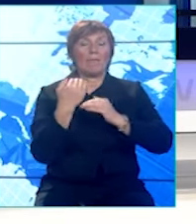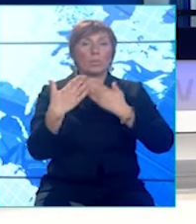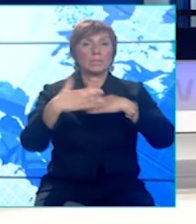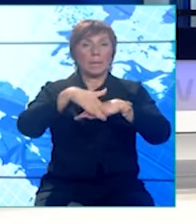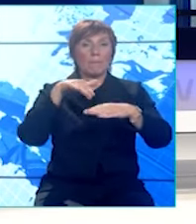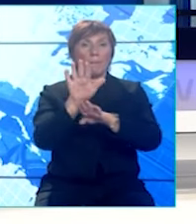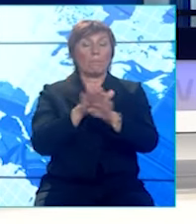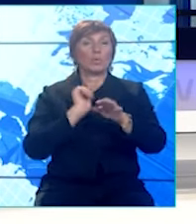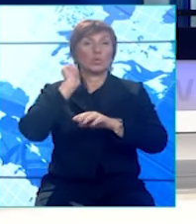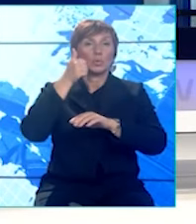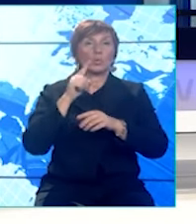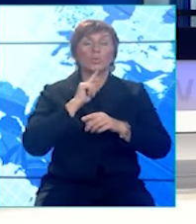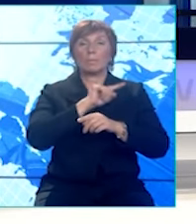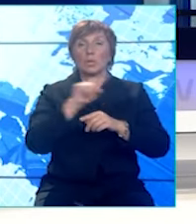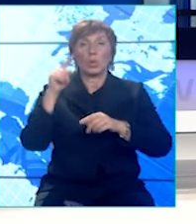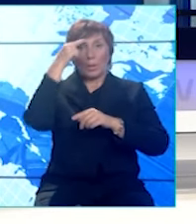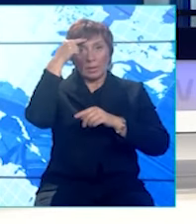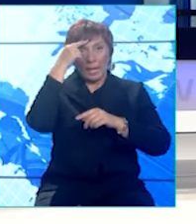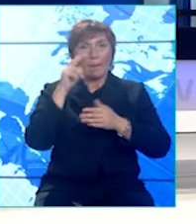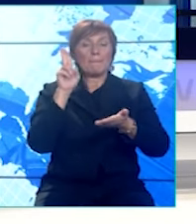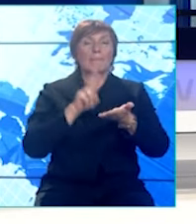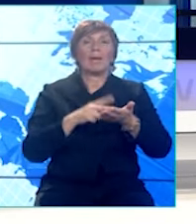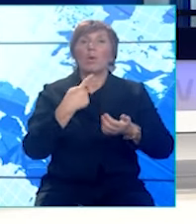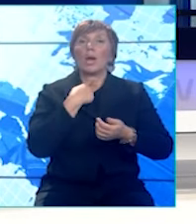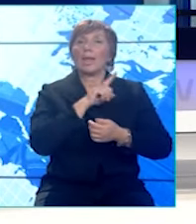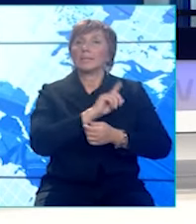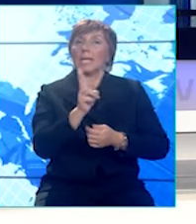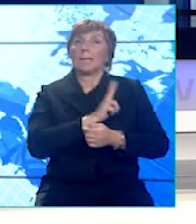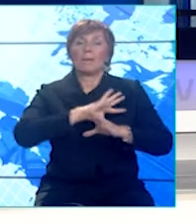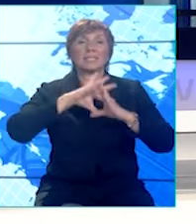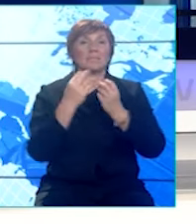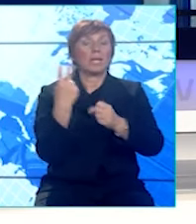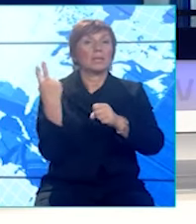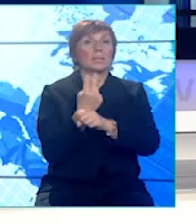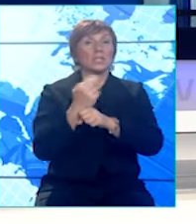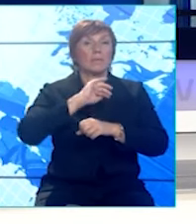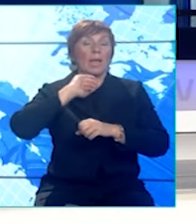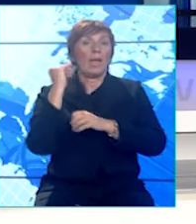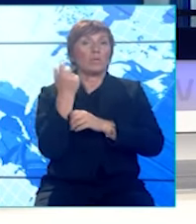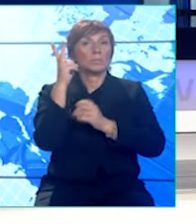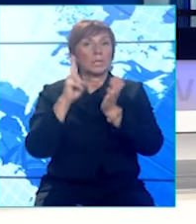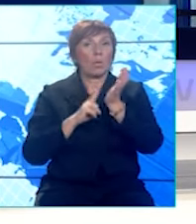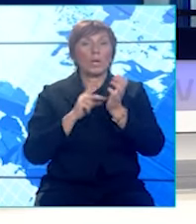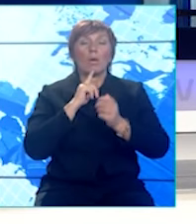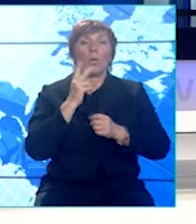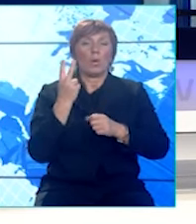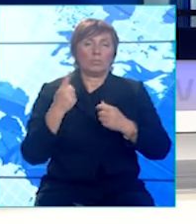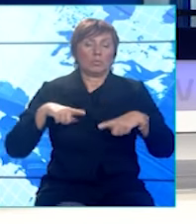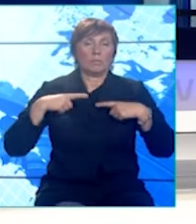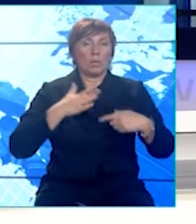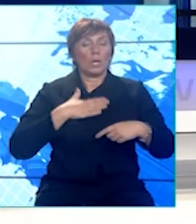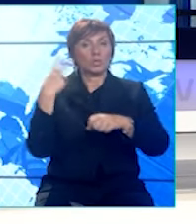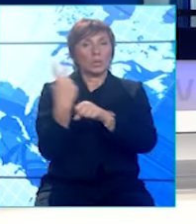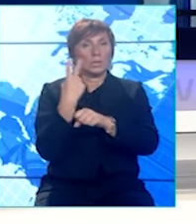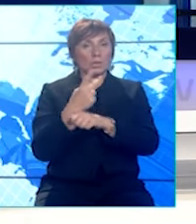parlament počinju sutra i traju do nedjelje. No pravo glasa neće imati svi državljani Evropske unije ako i borave u našoj